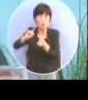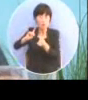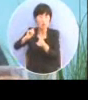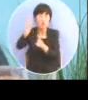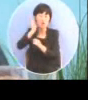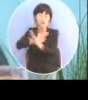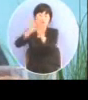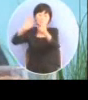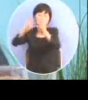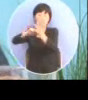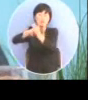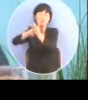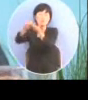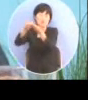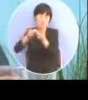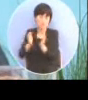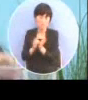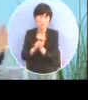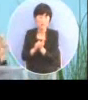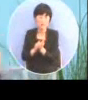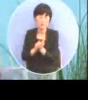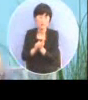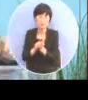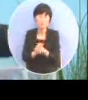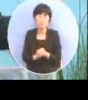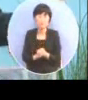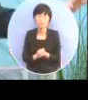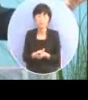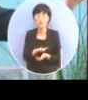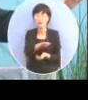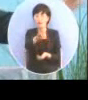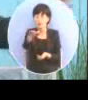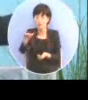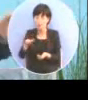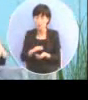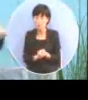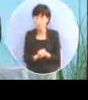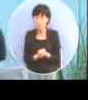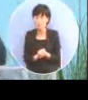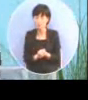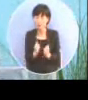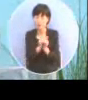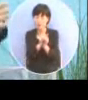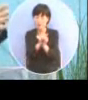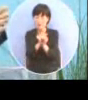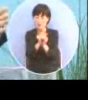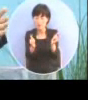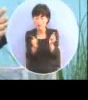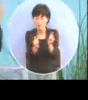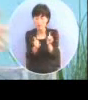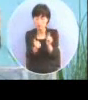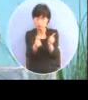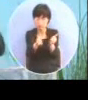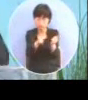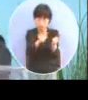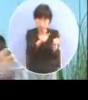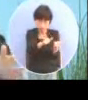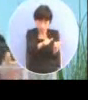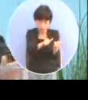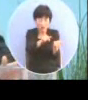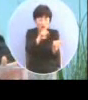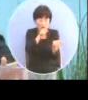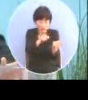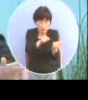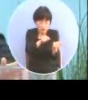sẽ cho ngươi chìa khóa thiên quốc. 여러분, 많은 죽어가는 사람 살리러 가야 되는 열쇠를 주겠다고 약속하셨어요. 아, Chúa